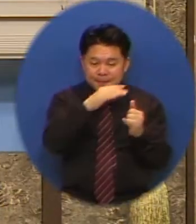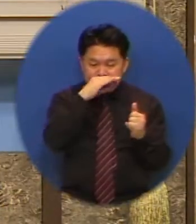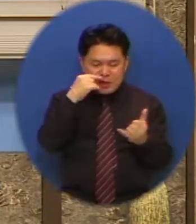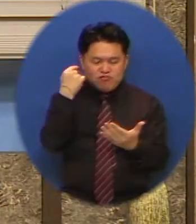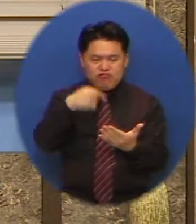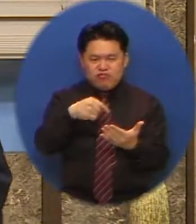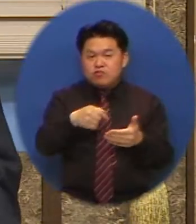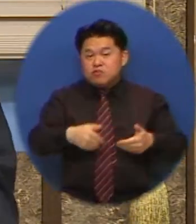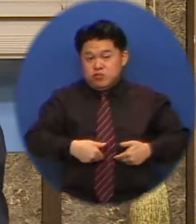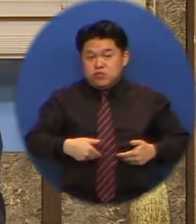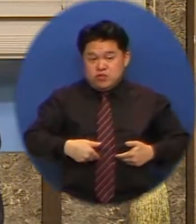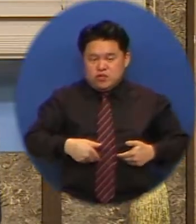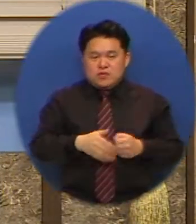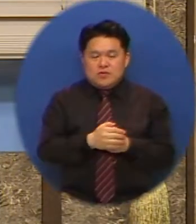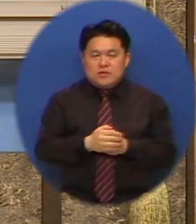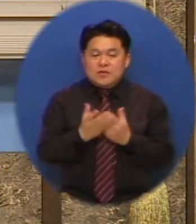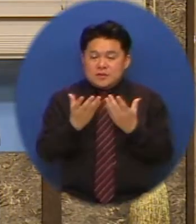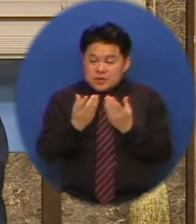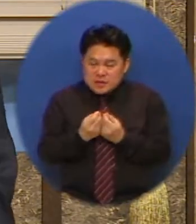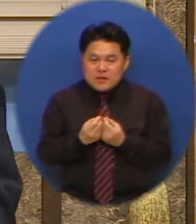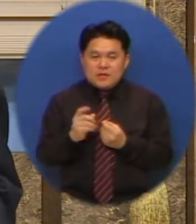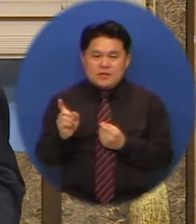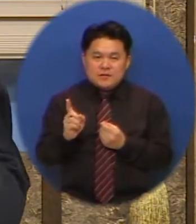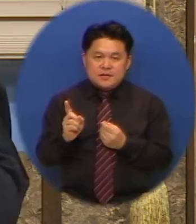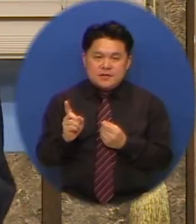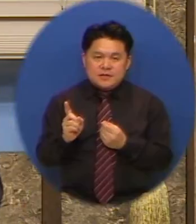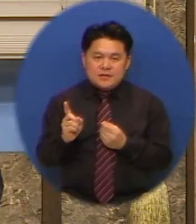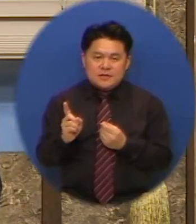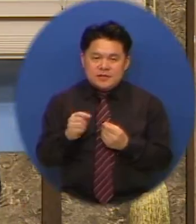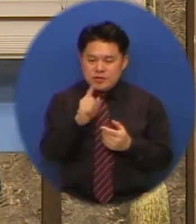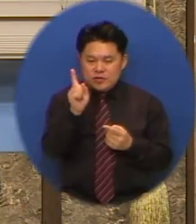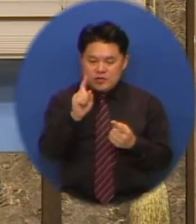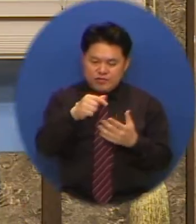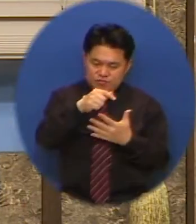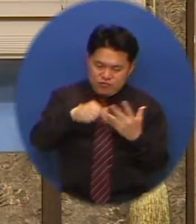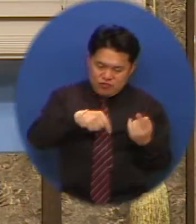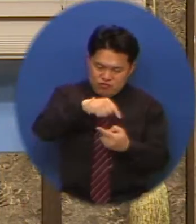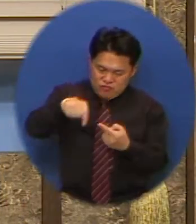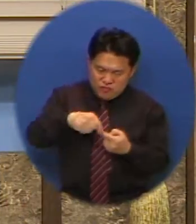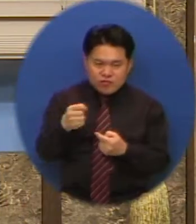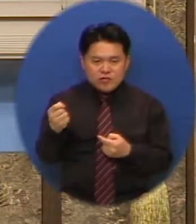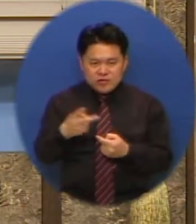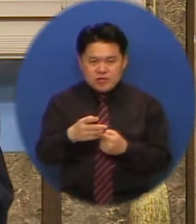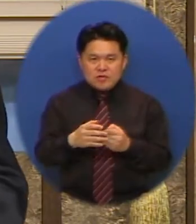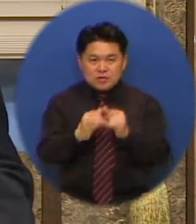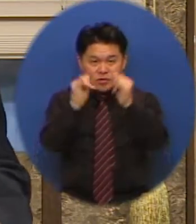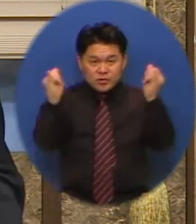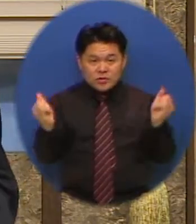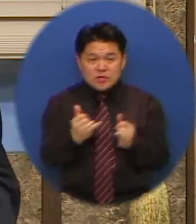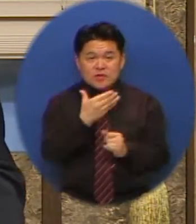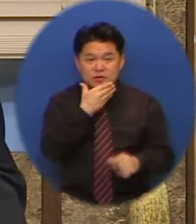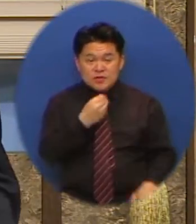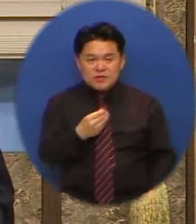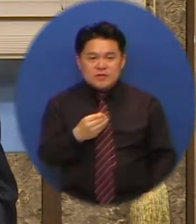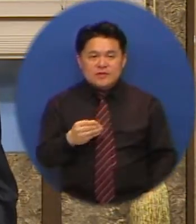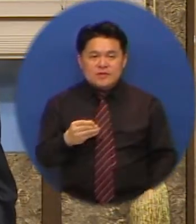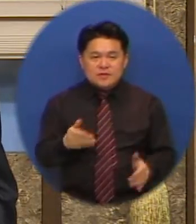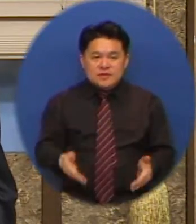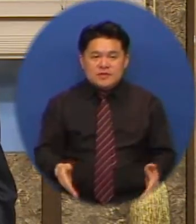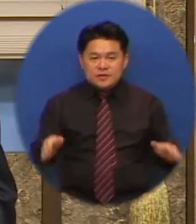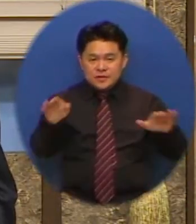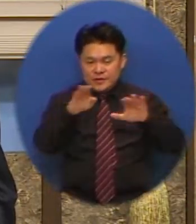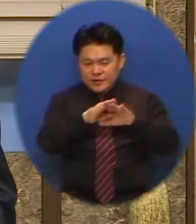하는 사람들한테. 네. 그래서 그런 프로그램을 한다든지 또 사회복지